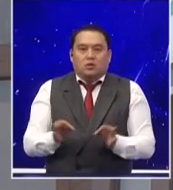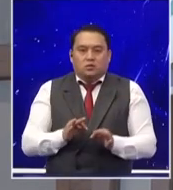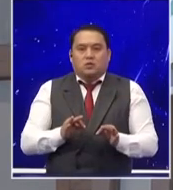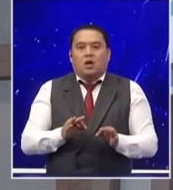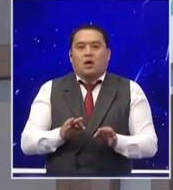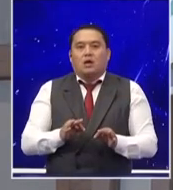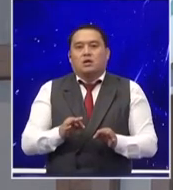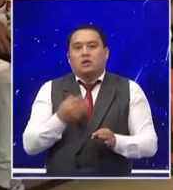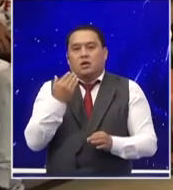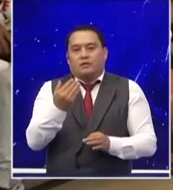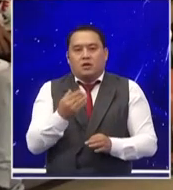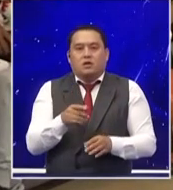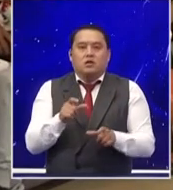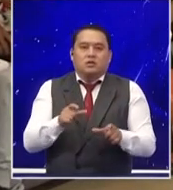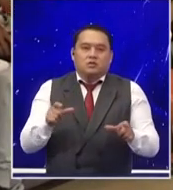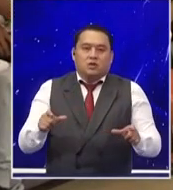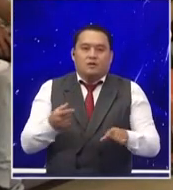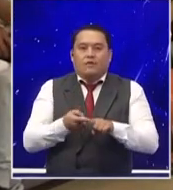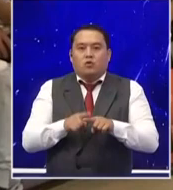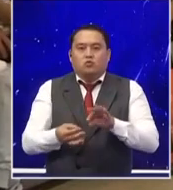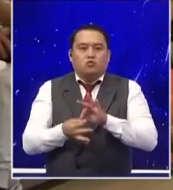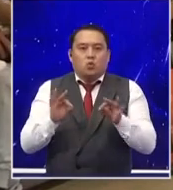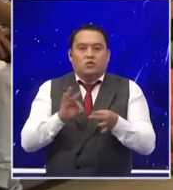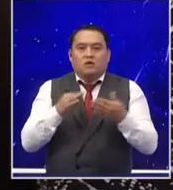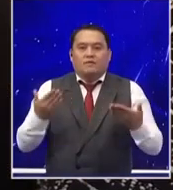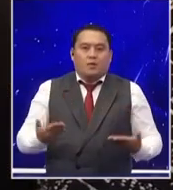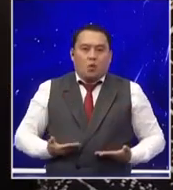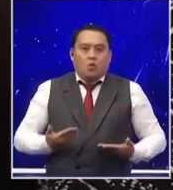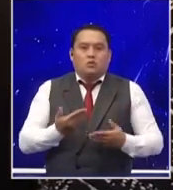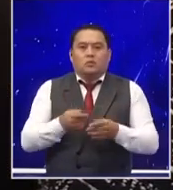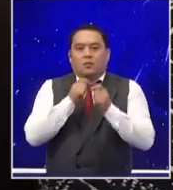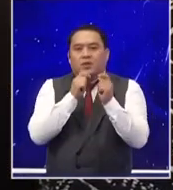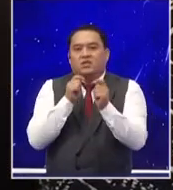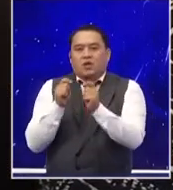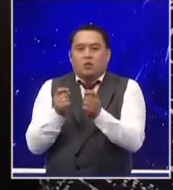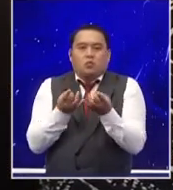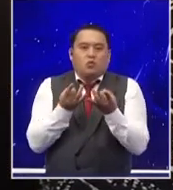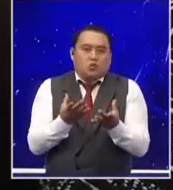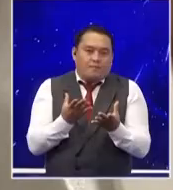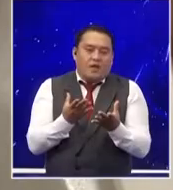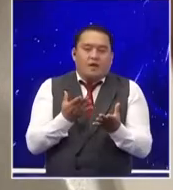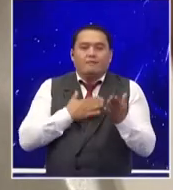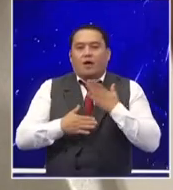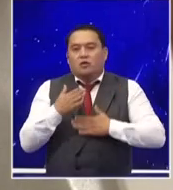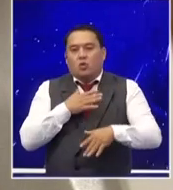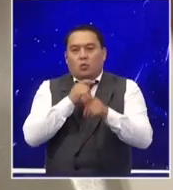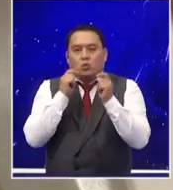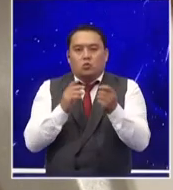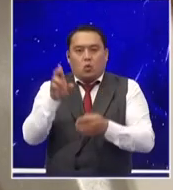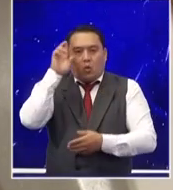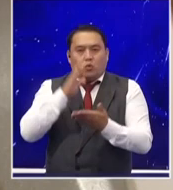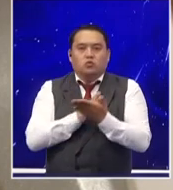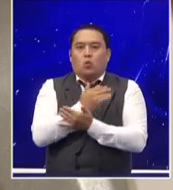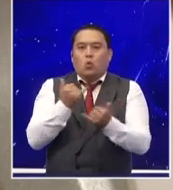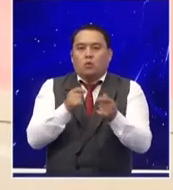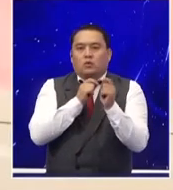намерены подсластить горожанам жизнь в это непростое время с помощью небольших презентов и помимо качественного оказания госуслуг